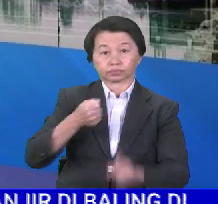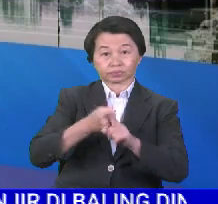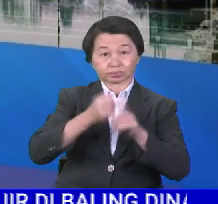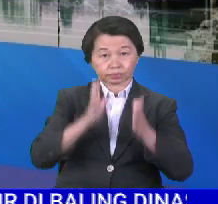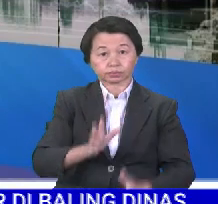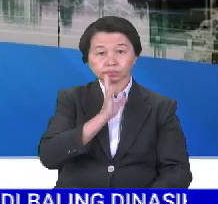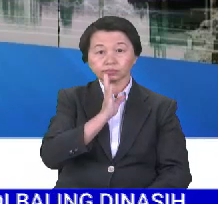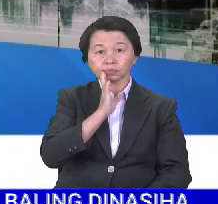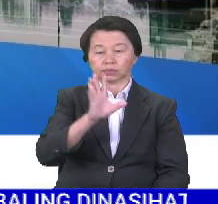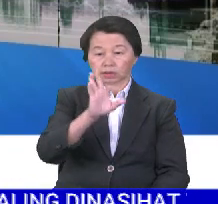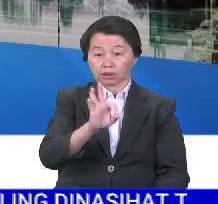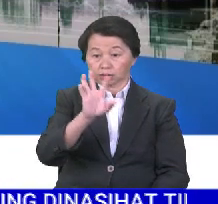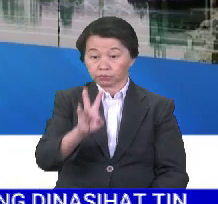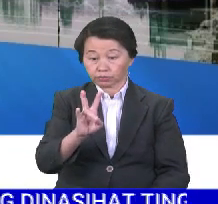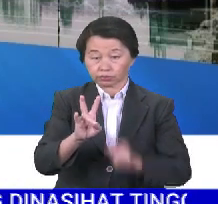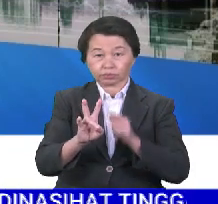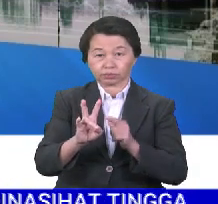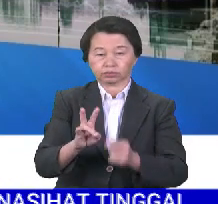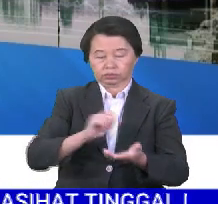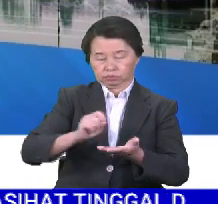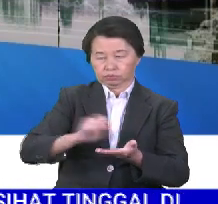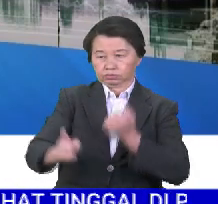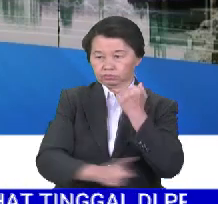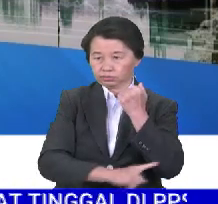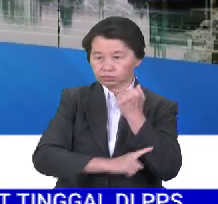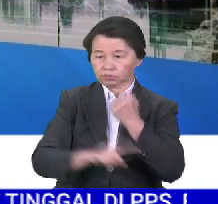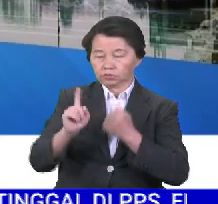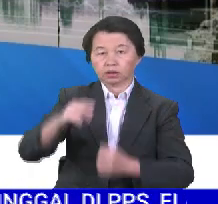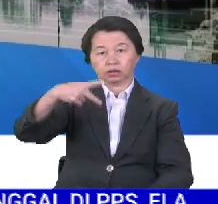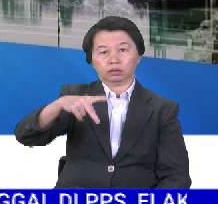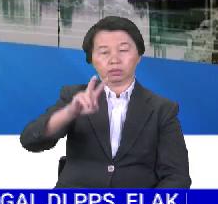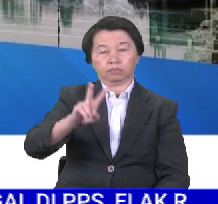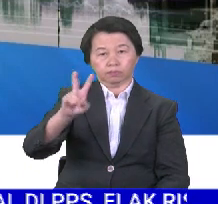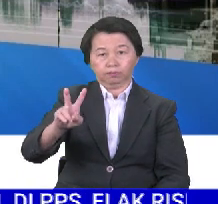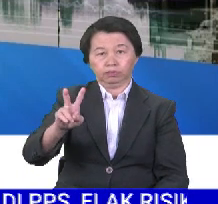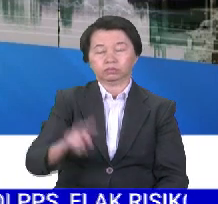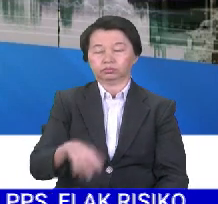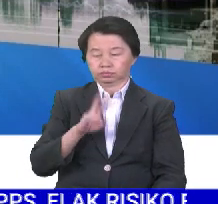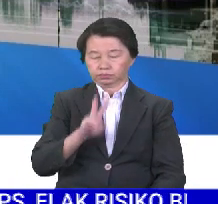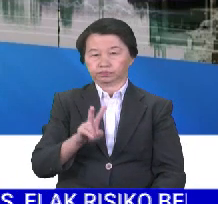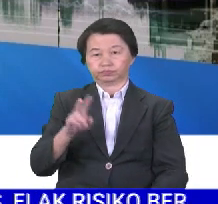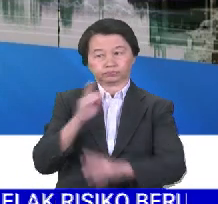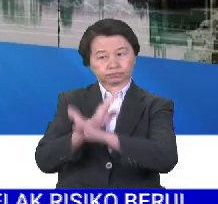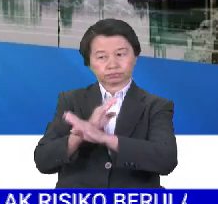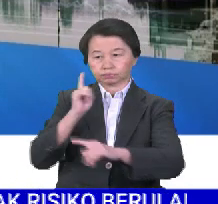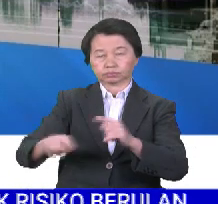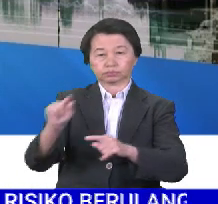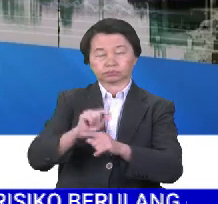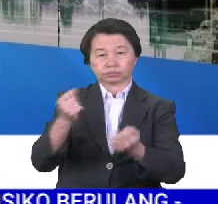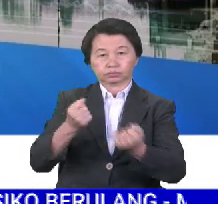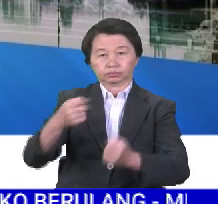Sharif, 97 daripadanya notis saman JPJ P22, 2 notis larangan penggunaan